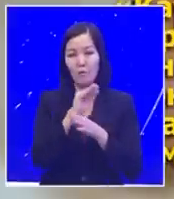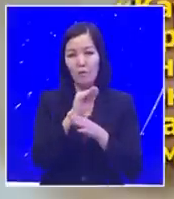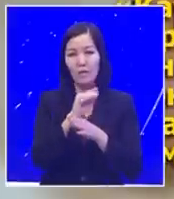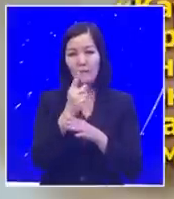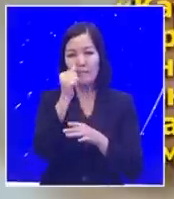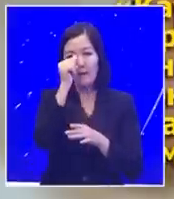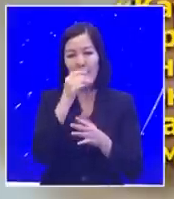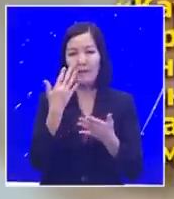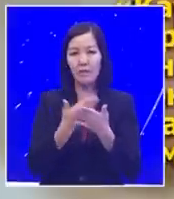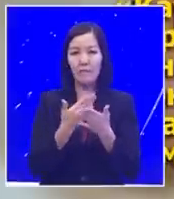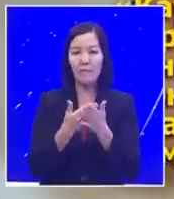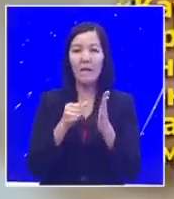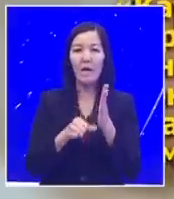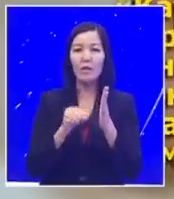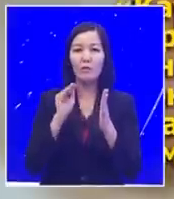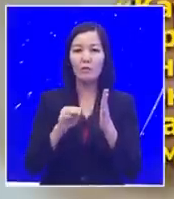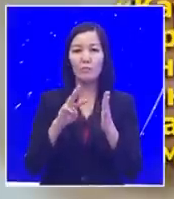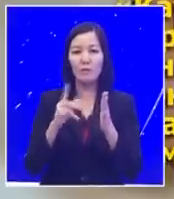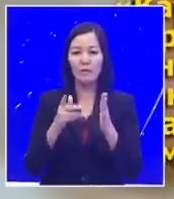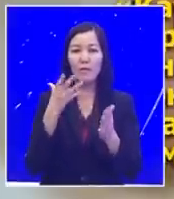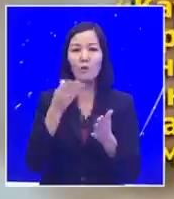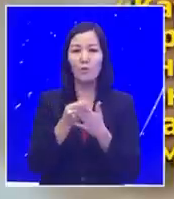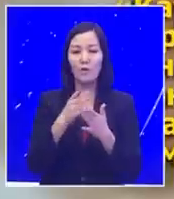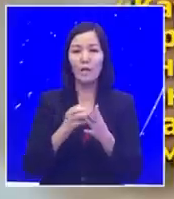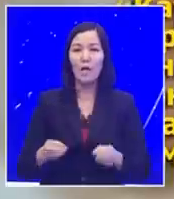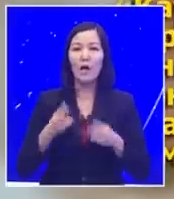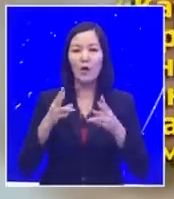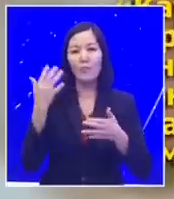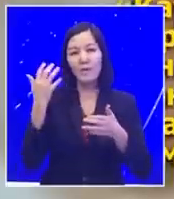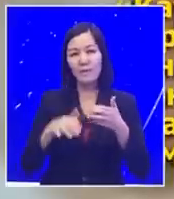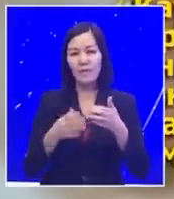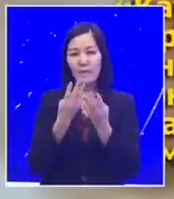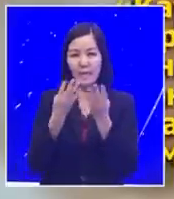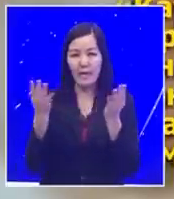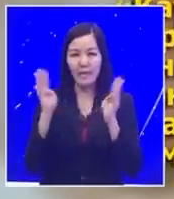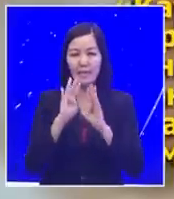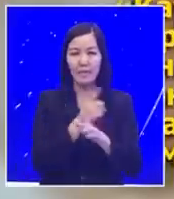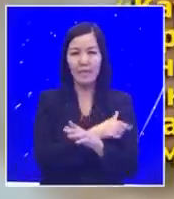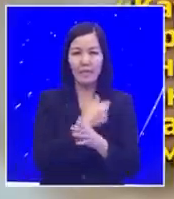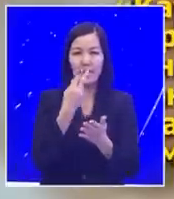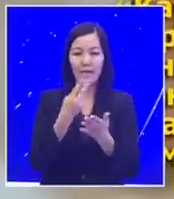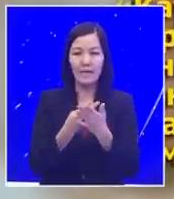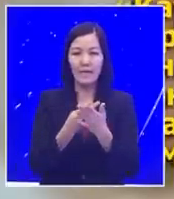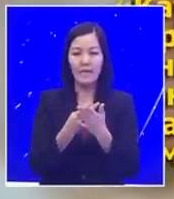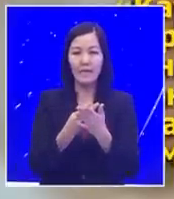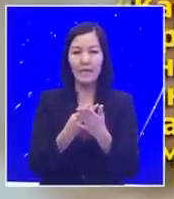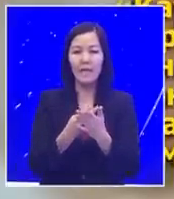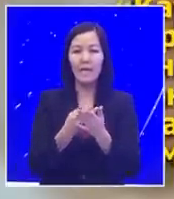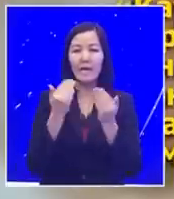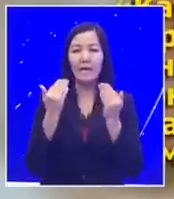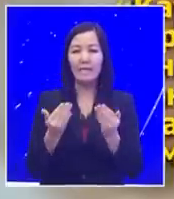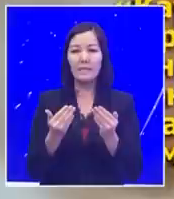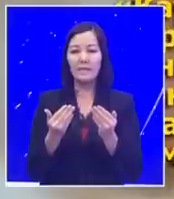айына шамамен 600 мың теңге алады. Қауіптілігі орташа карантиндік стационардағы дәрігерлер, стационарлардағы